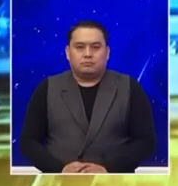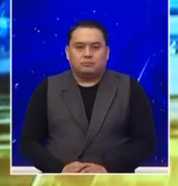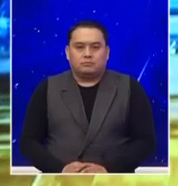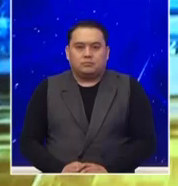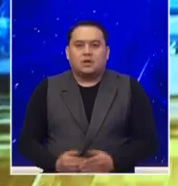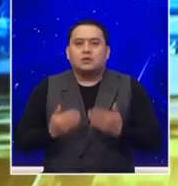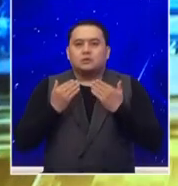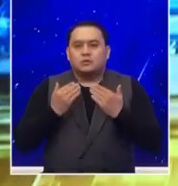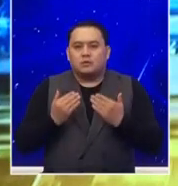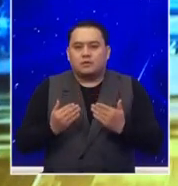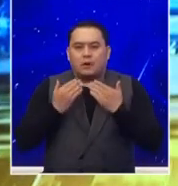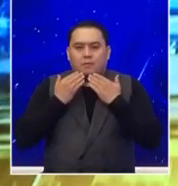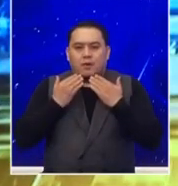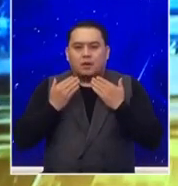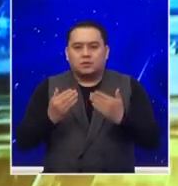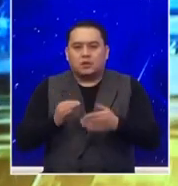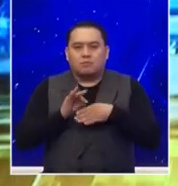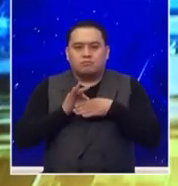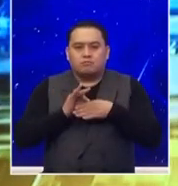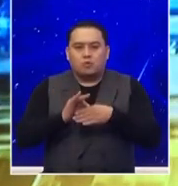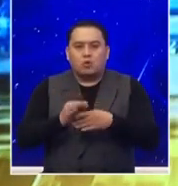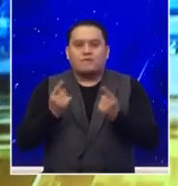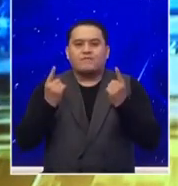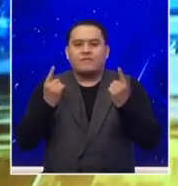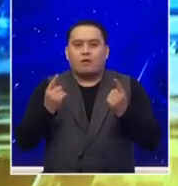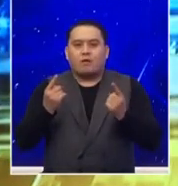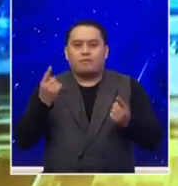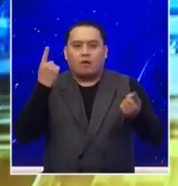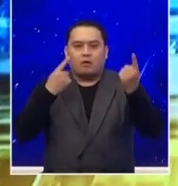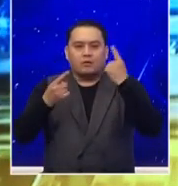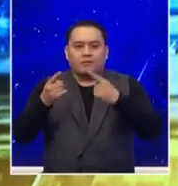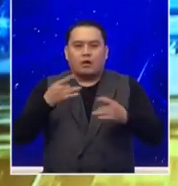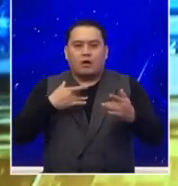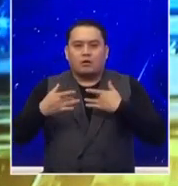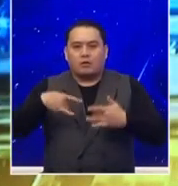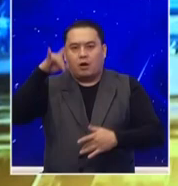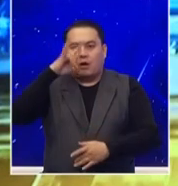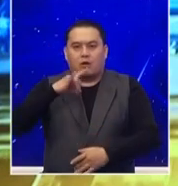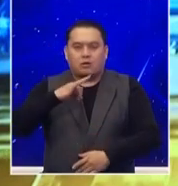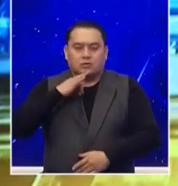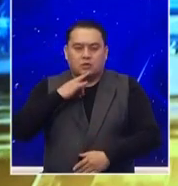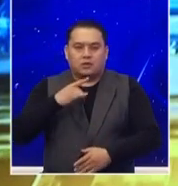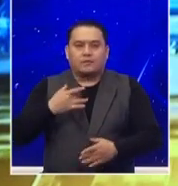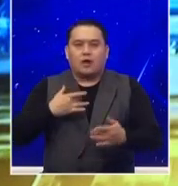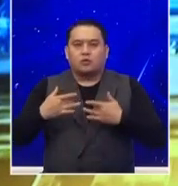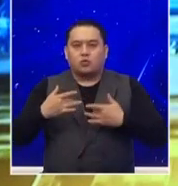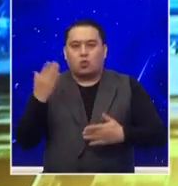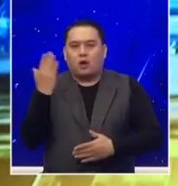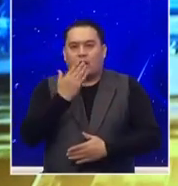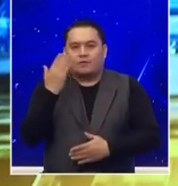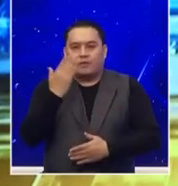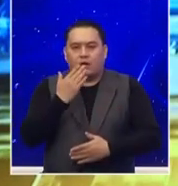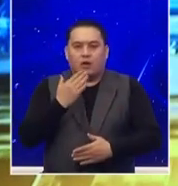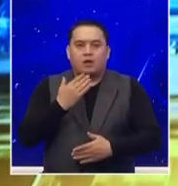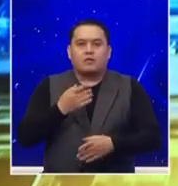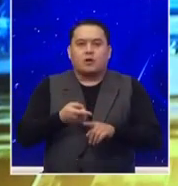Невосполнимая утрата. В последний путь проводили одного из величайших актеров казахского кинематографа Алимгазы Раимбекова. Прощание с